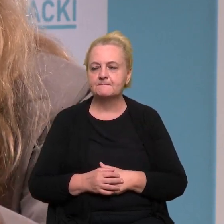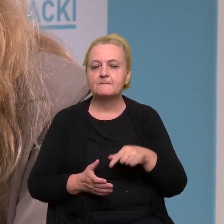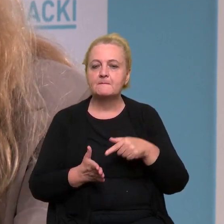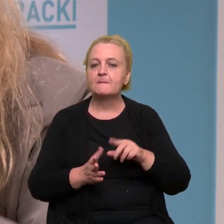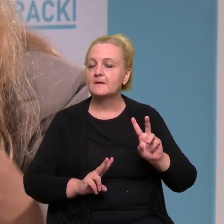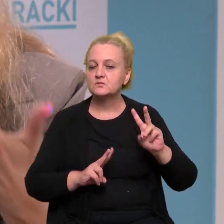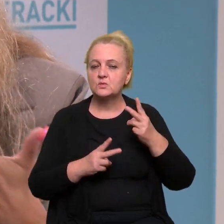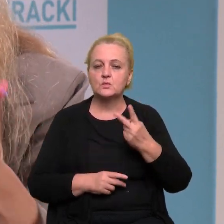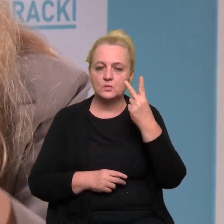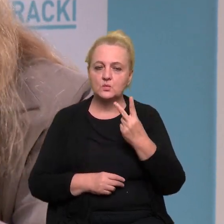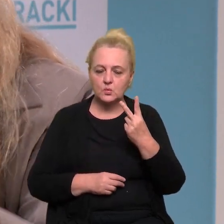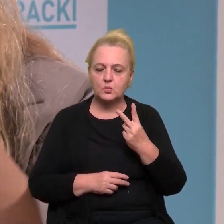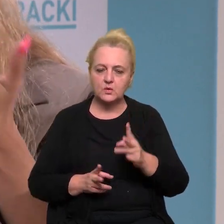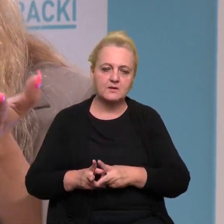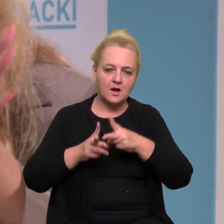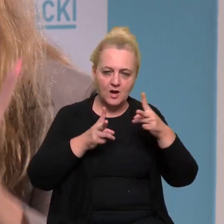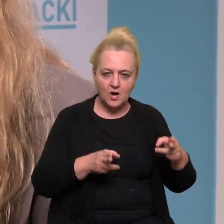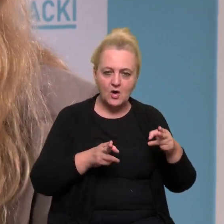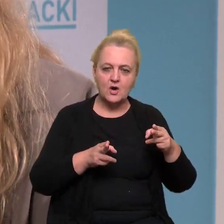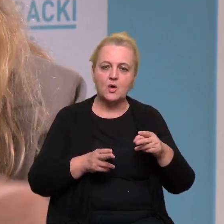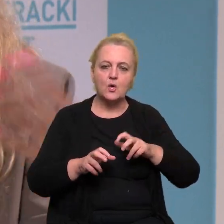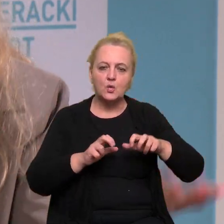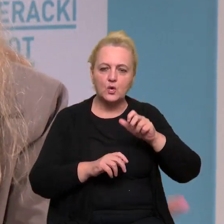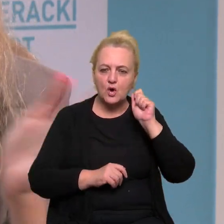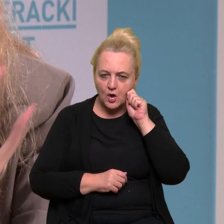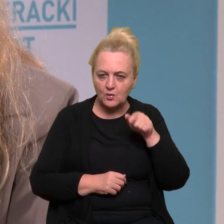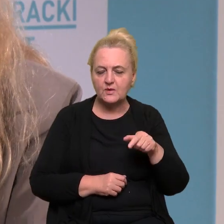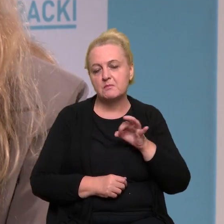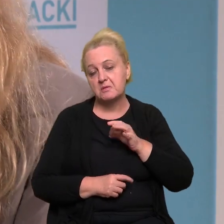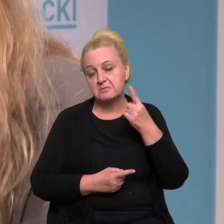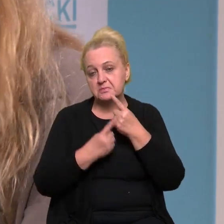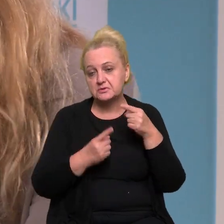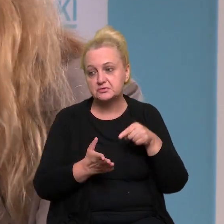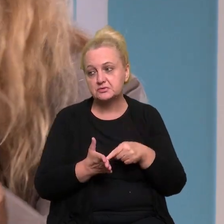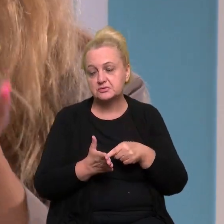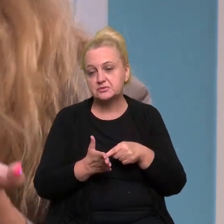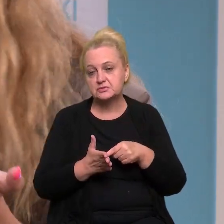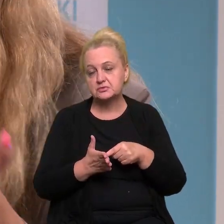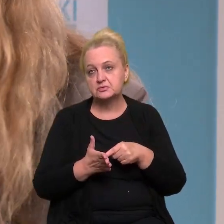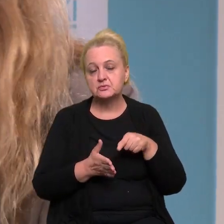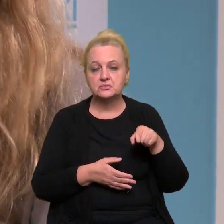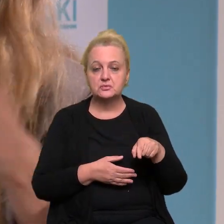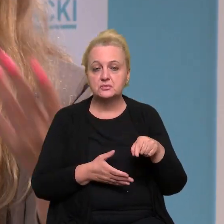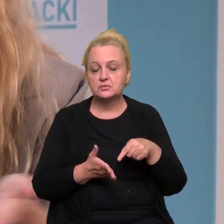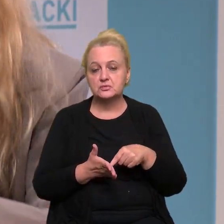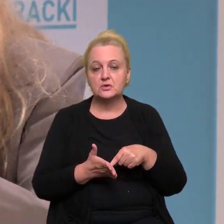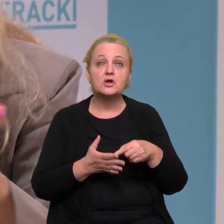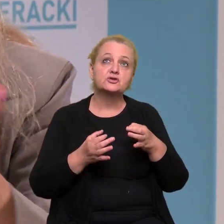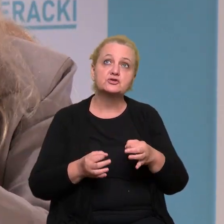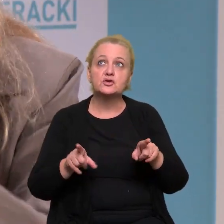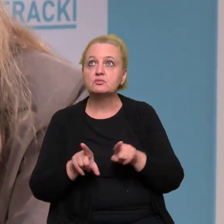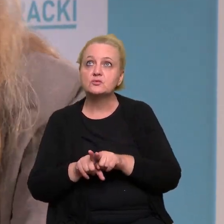która pochodzi z drugiej fali ruchu kobiet, która moim zdaniem nie reprezentuje tego, co